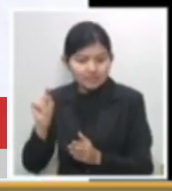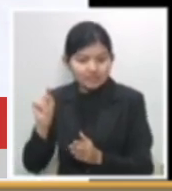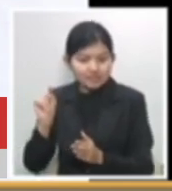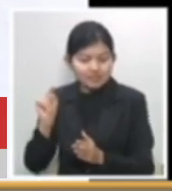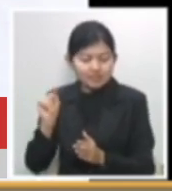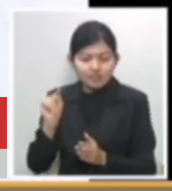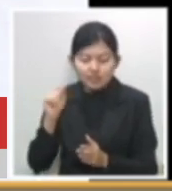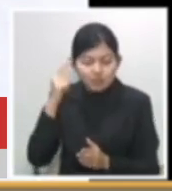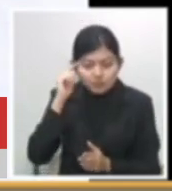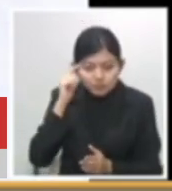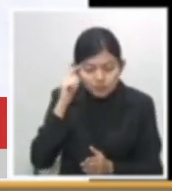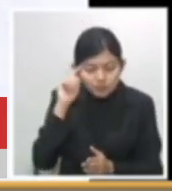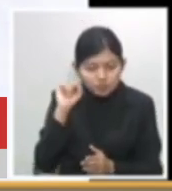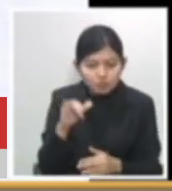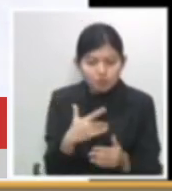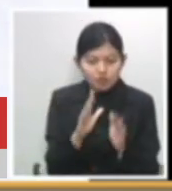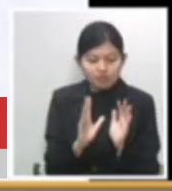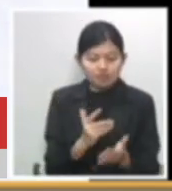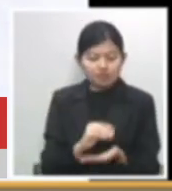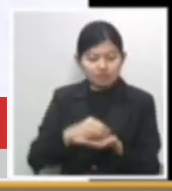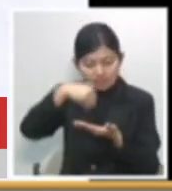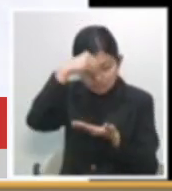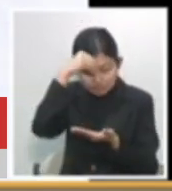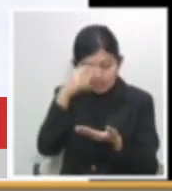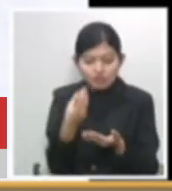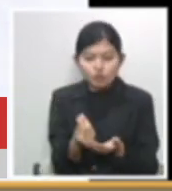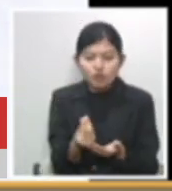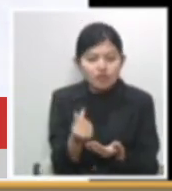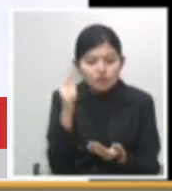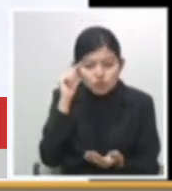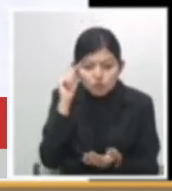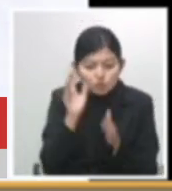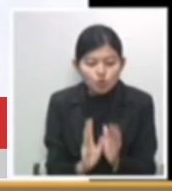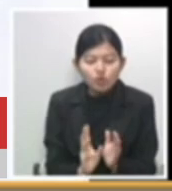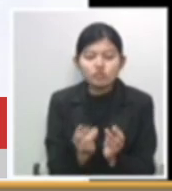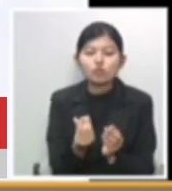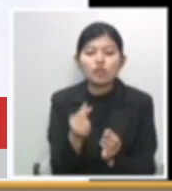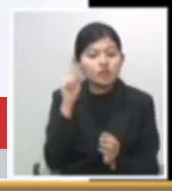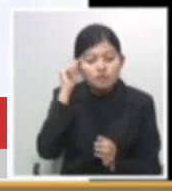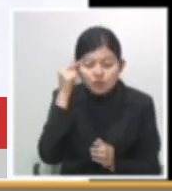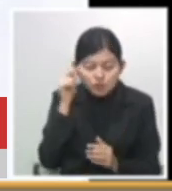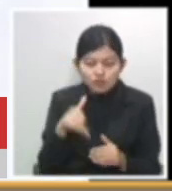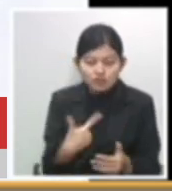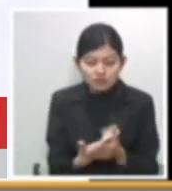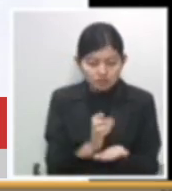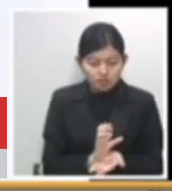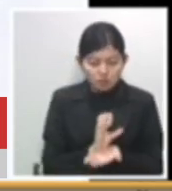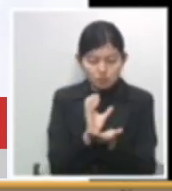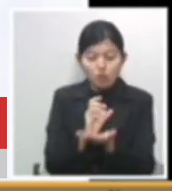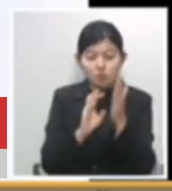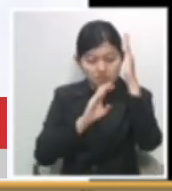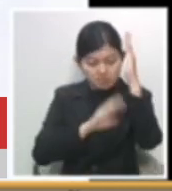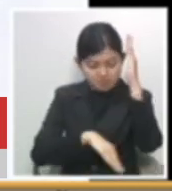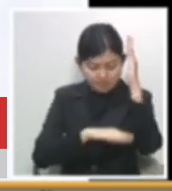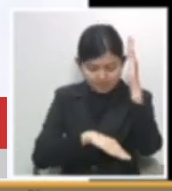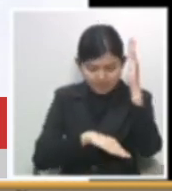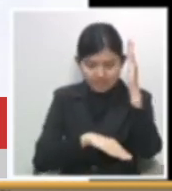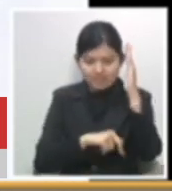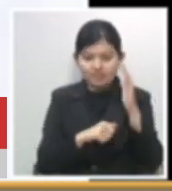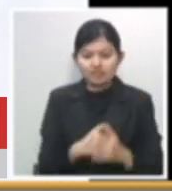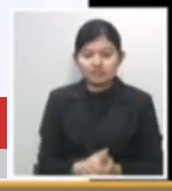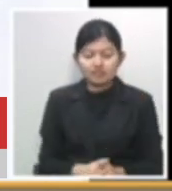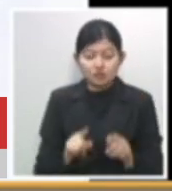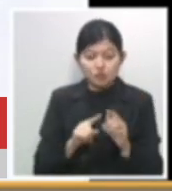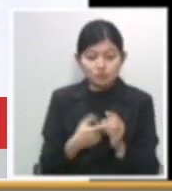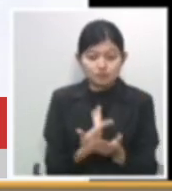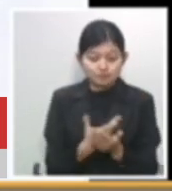1% ไม่ทราบว่าจำนวนนักเรียนเท่าไหร่อันนี้คืองบที่ไปถึงภาคใต้3จังหวัดชายแดนงบที่